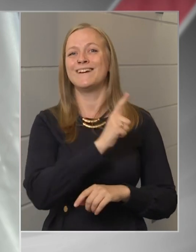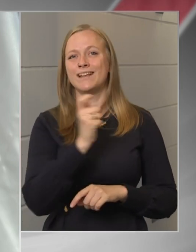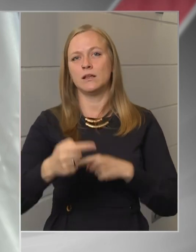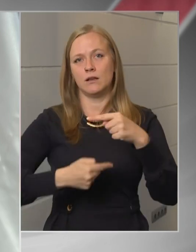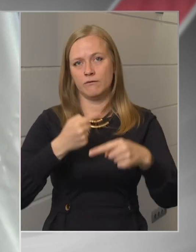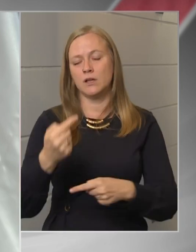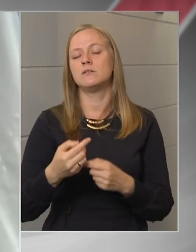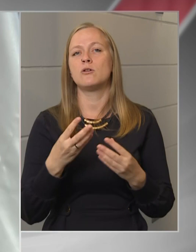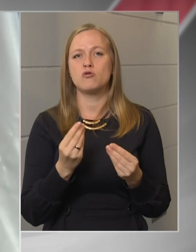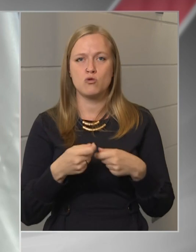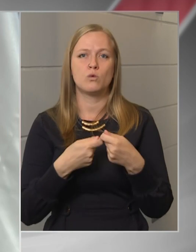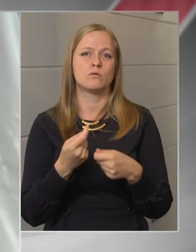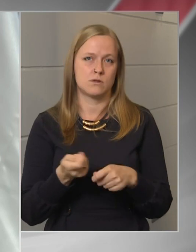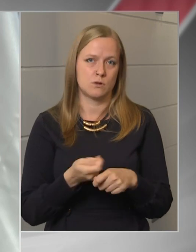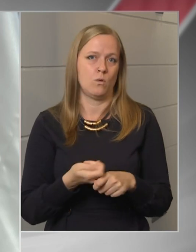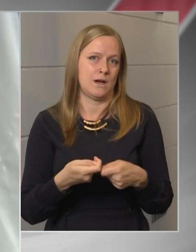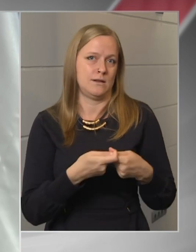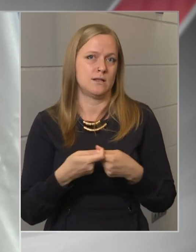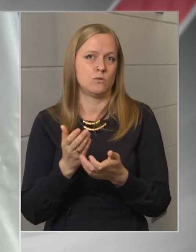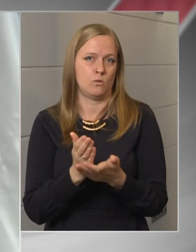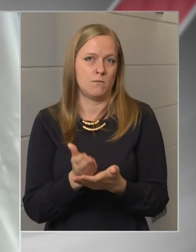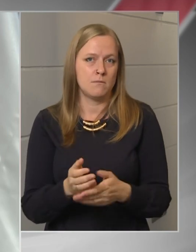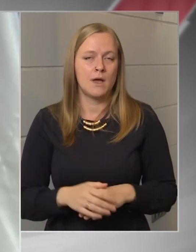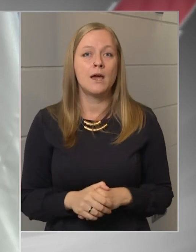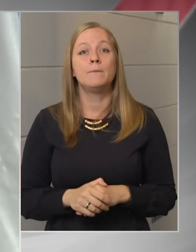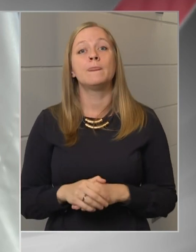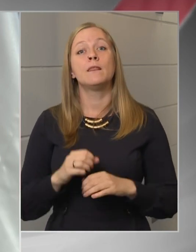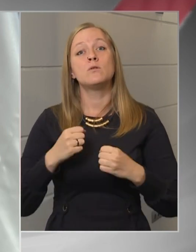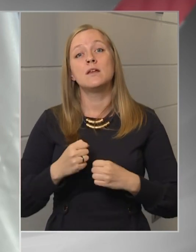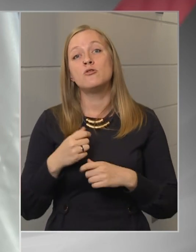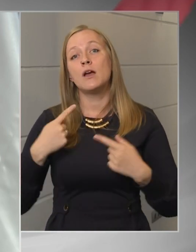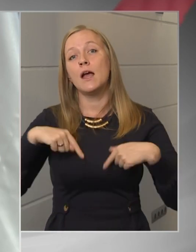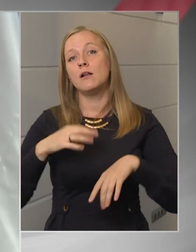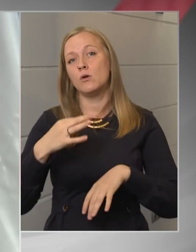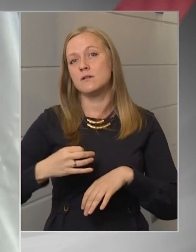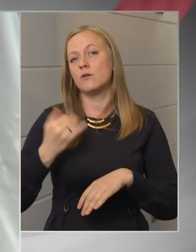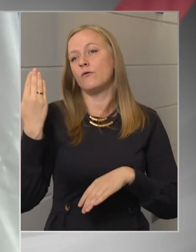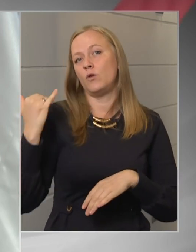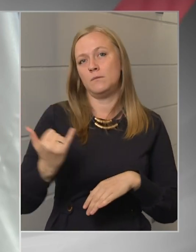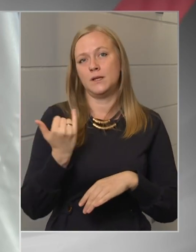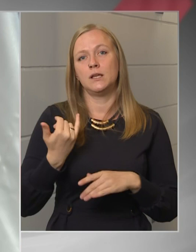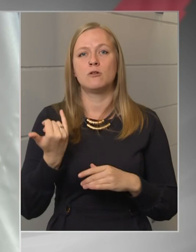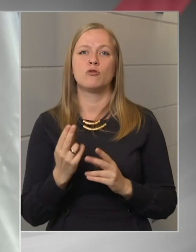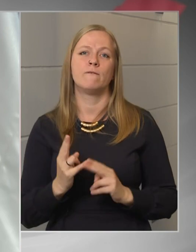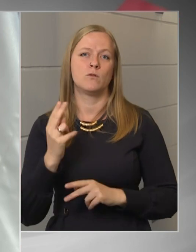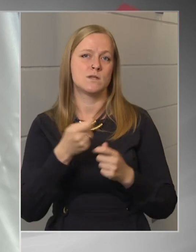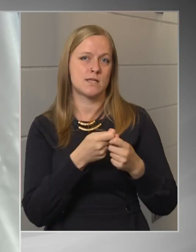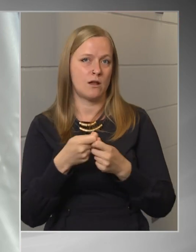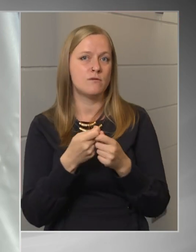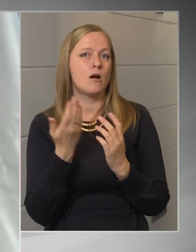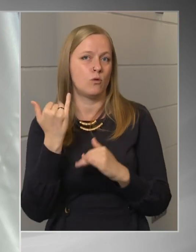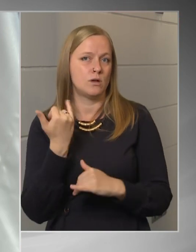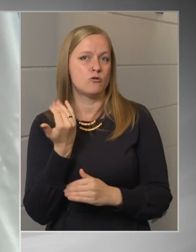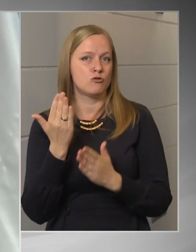tett, tehát sokat szor adhatunk otthont. Köztársági elnökasszony volt mindig is ennek a rendezvénynek a főszervezője, akkor is,